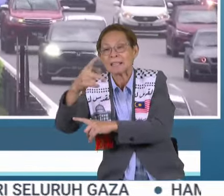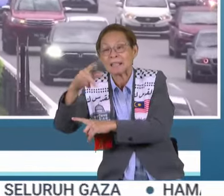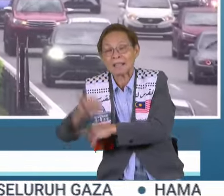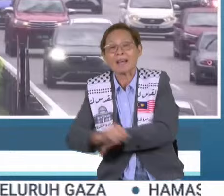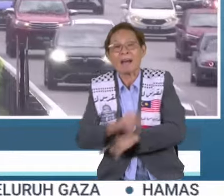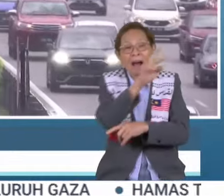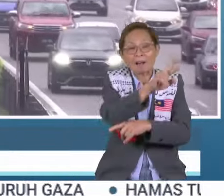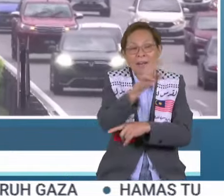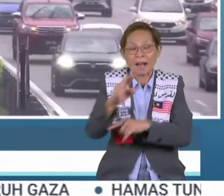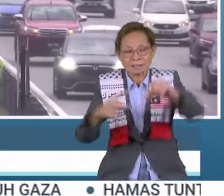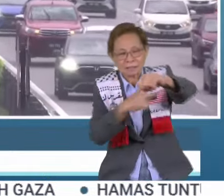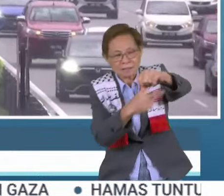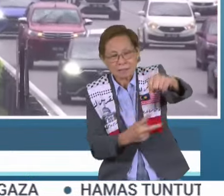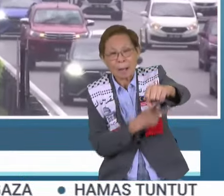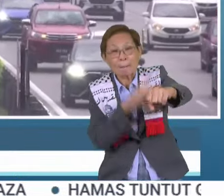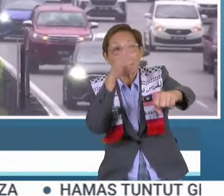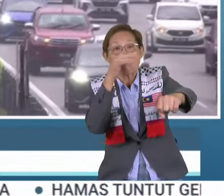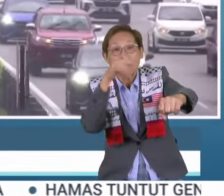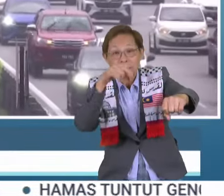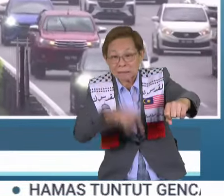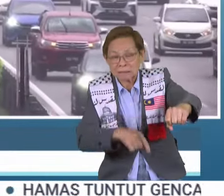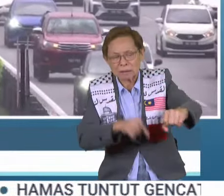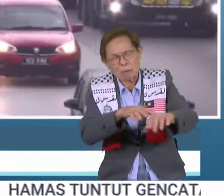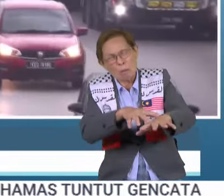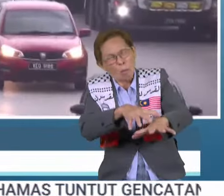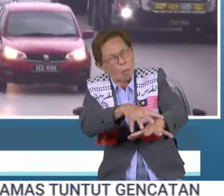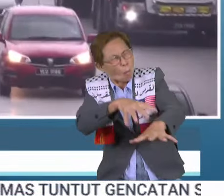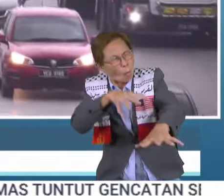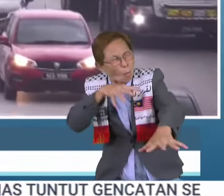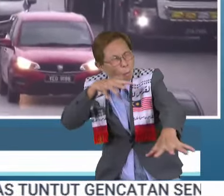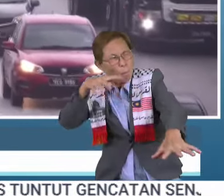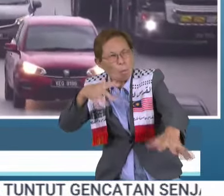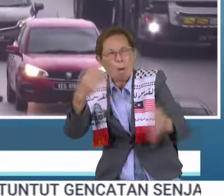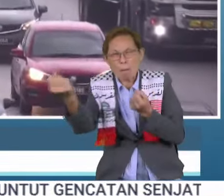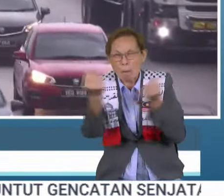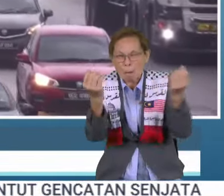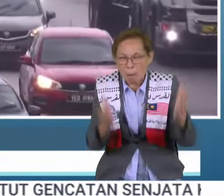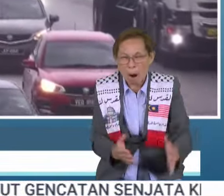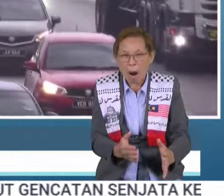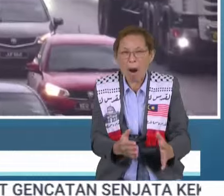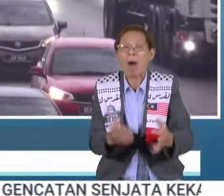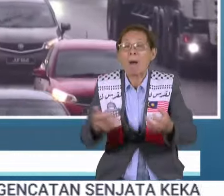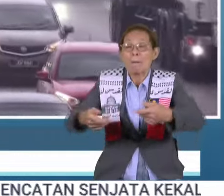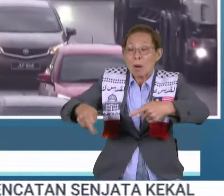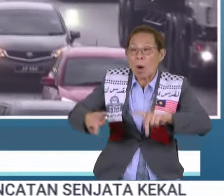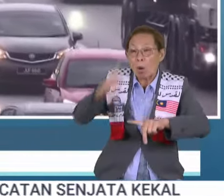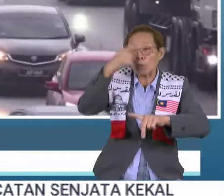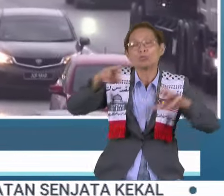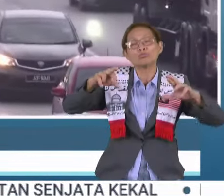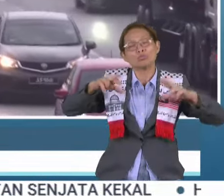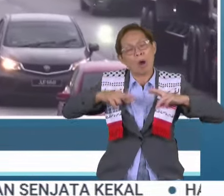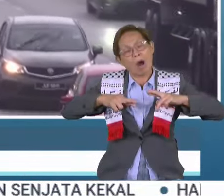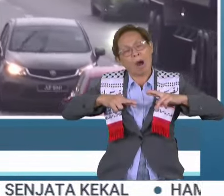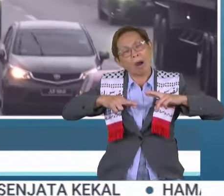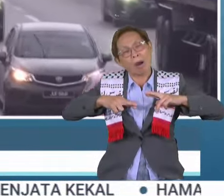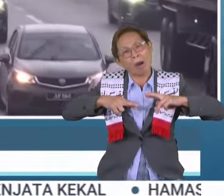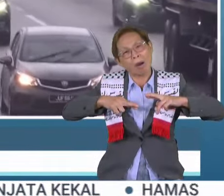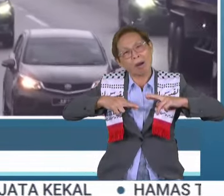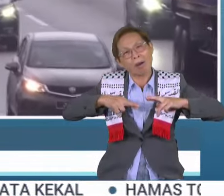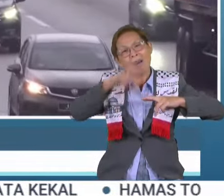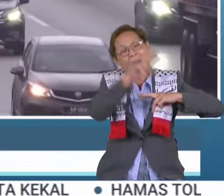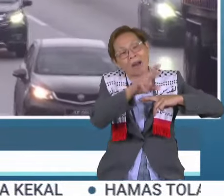RNR Jejantas Air Keruh juga keadaan agak sesak berikutan pengguna lebuh raya mengambil peluang untuk beristirahat